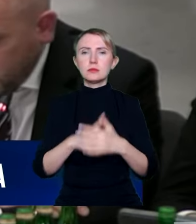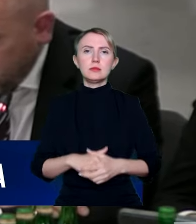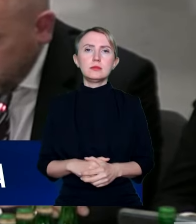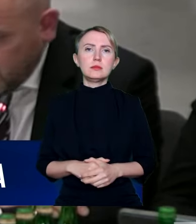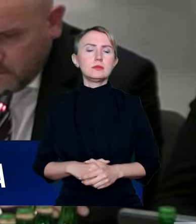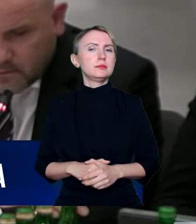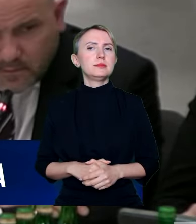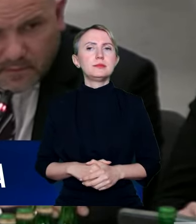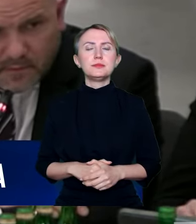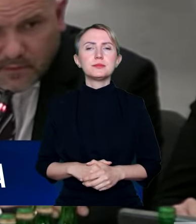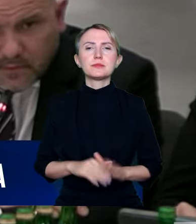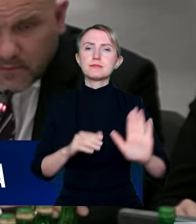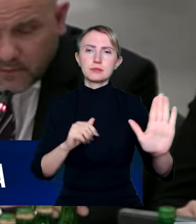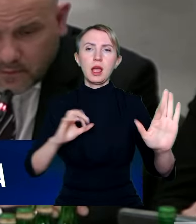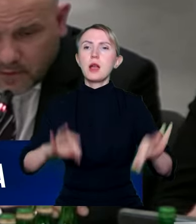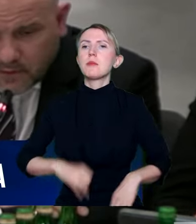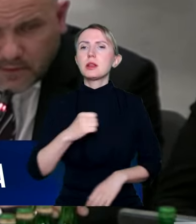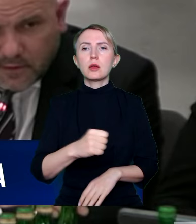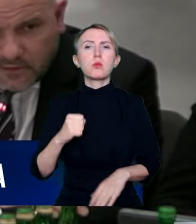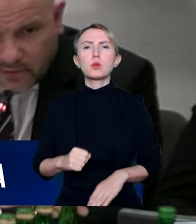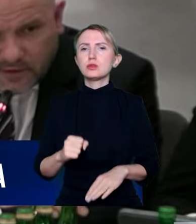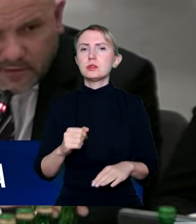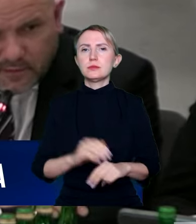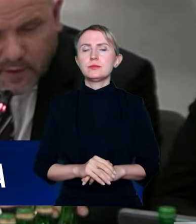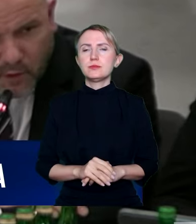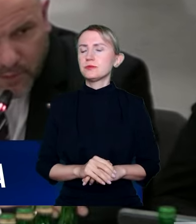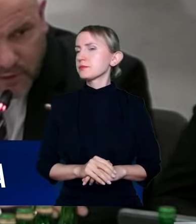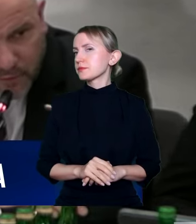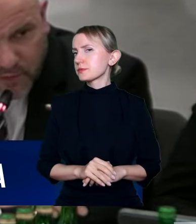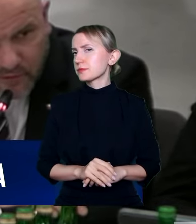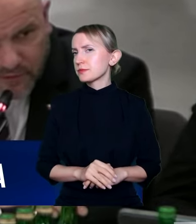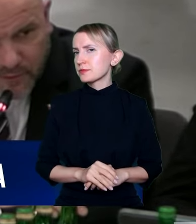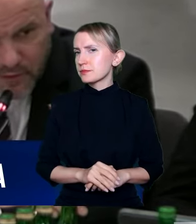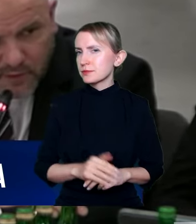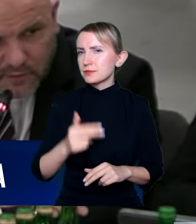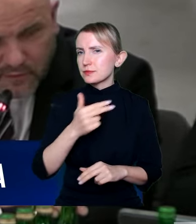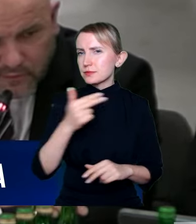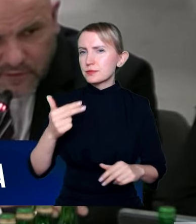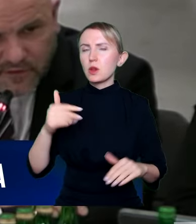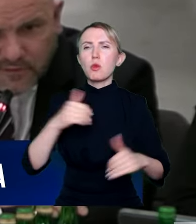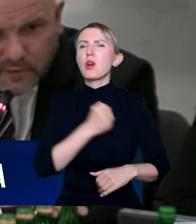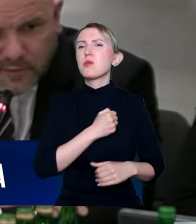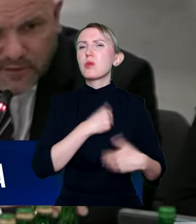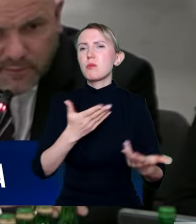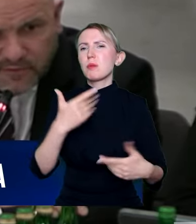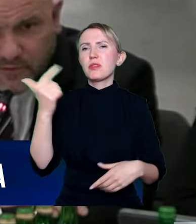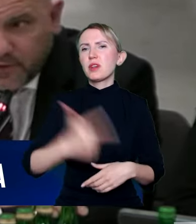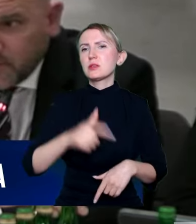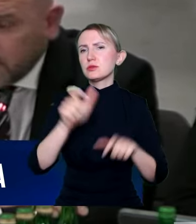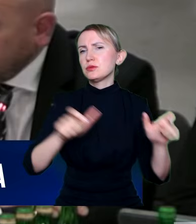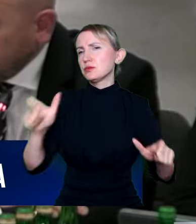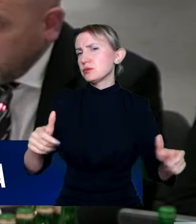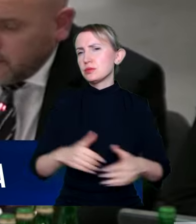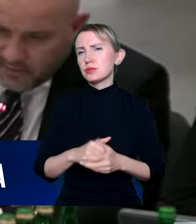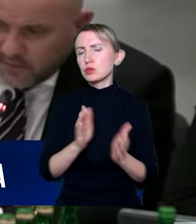Inu? Sekundka, panie pośle, pan pozwoli. To do czytania. Książek mogę panu pożyczyć, mam około 2000 wolumenów. Pożyczę. Cieszę